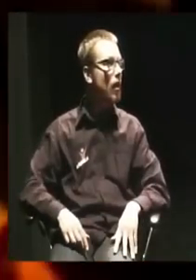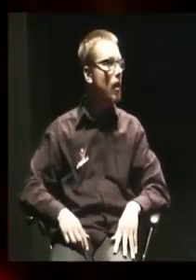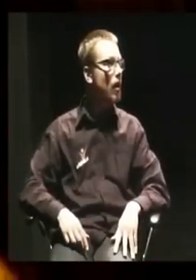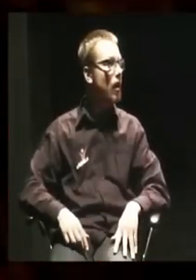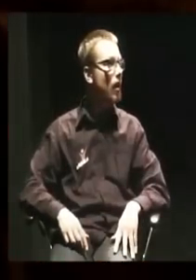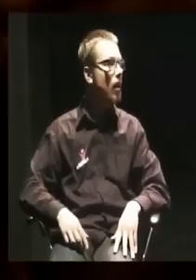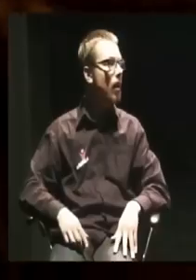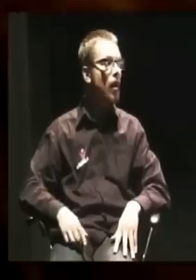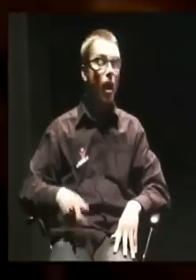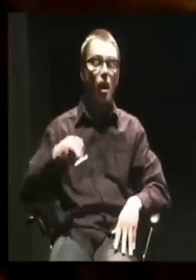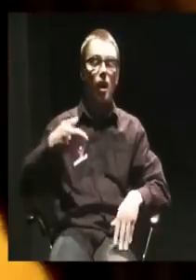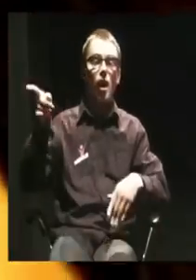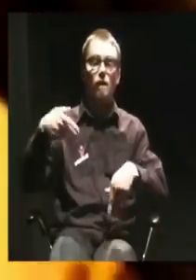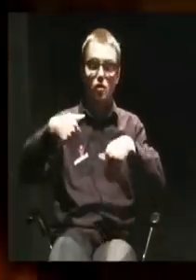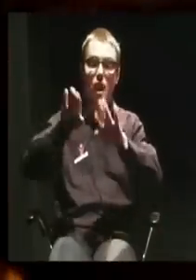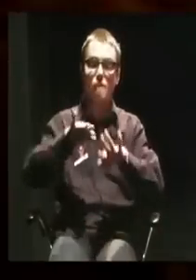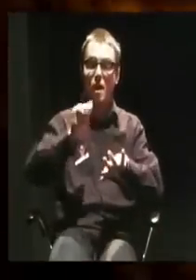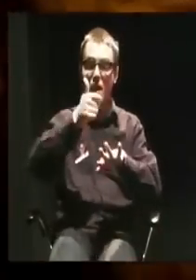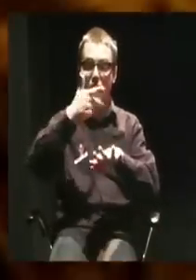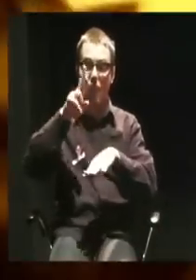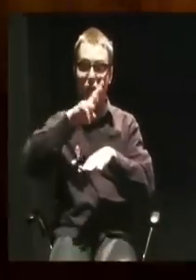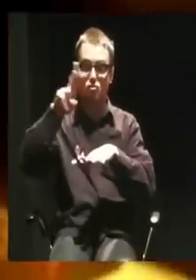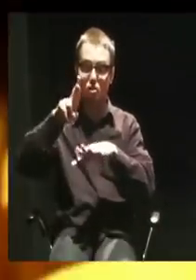ich kilkanaście rzeczy.